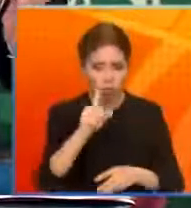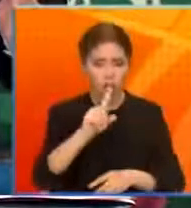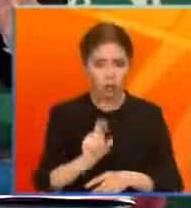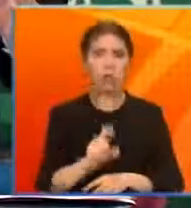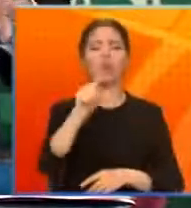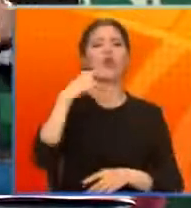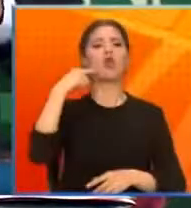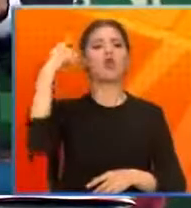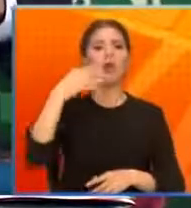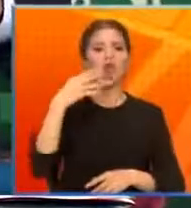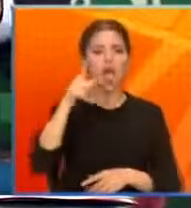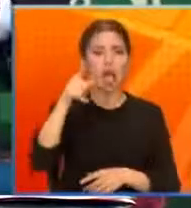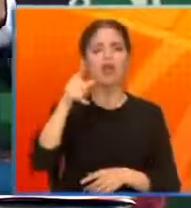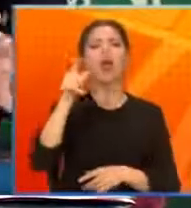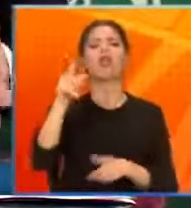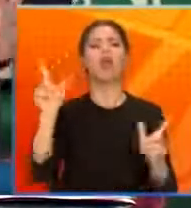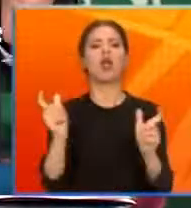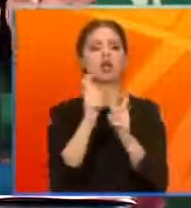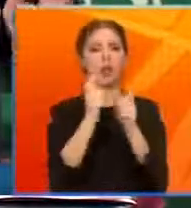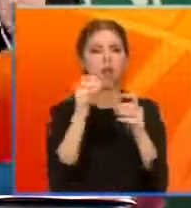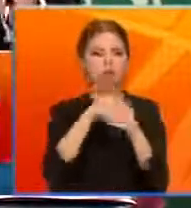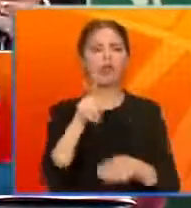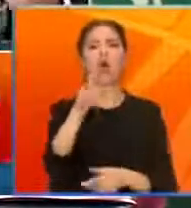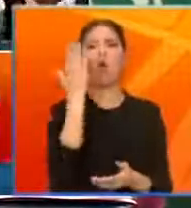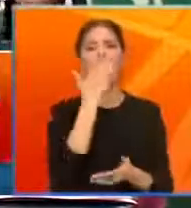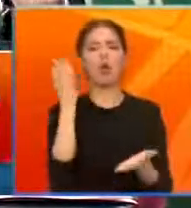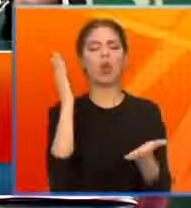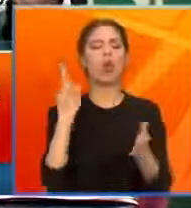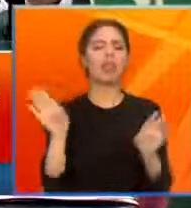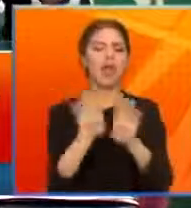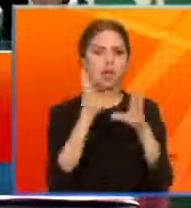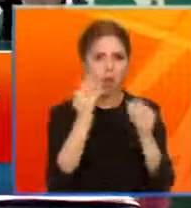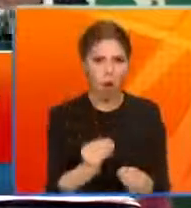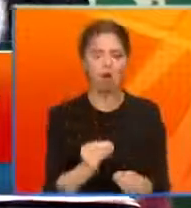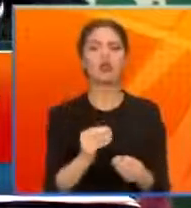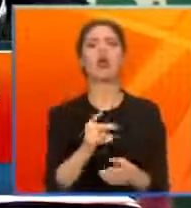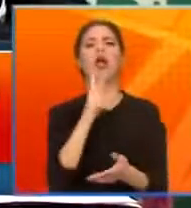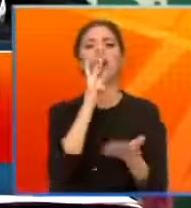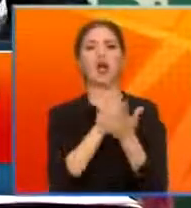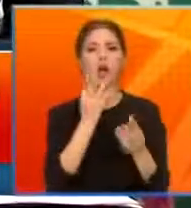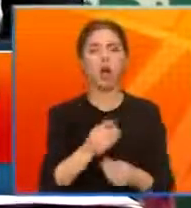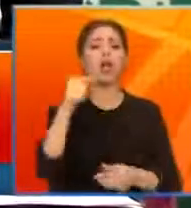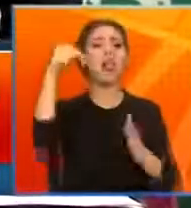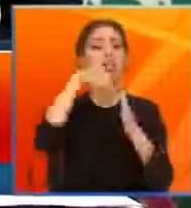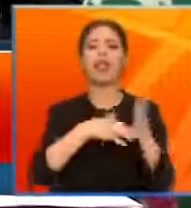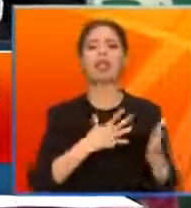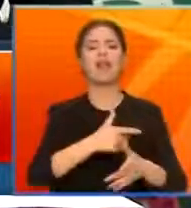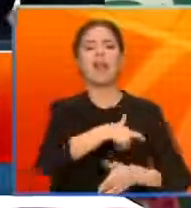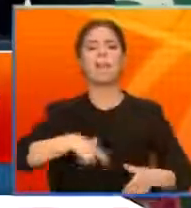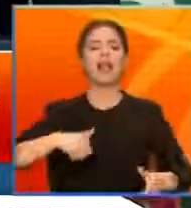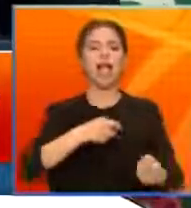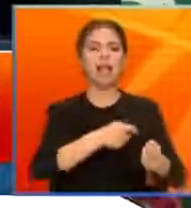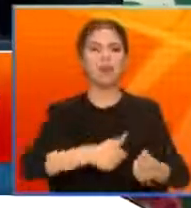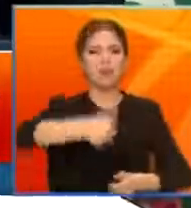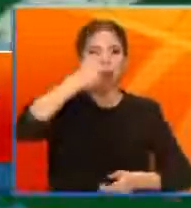Erdoğan Başkan da toplanmıştı, virüs zirvesi. Karar çıktı, okullar tatil ama aması var. Detayları Milli Eğitim Bakanı Ziya Selçuk açıkladı. Buna